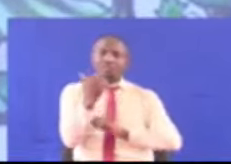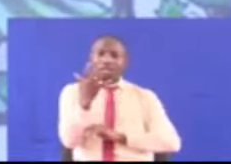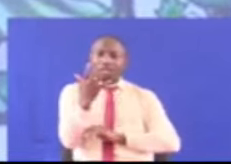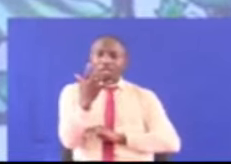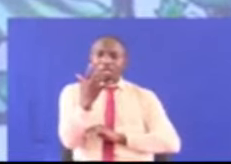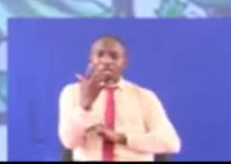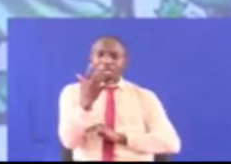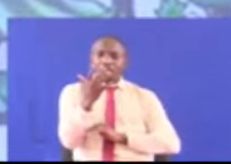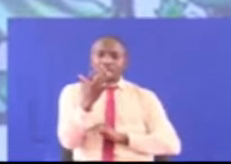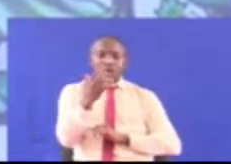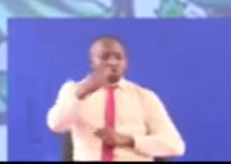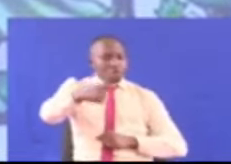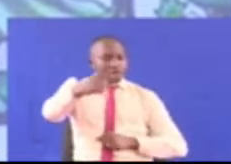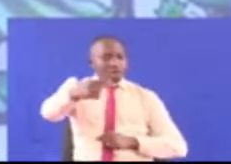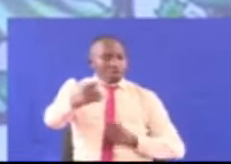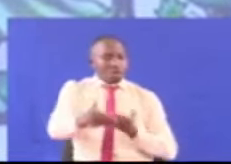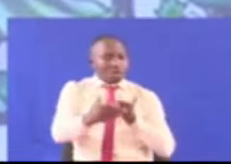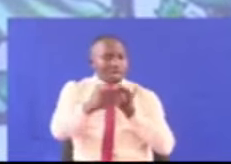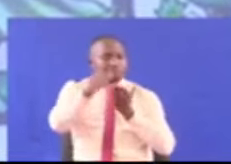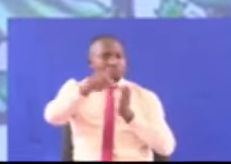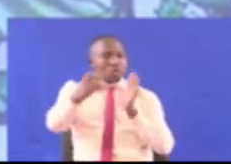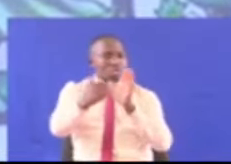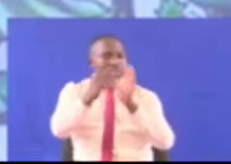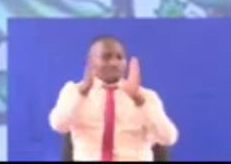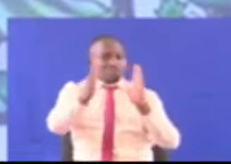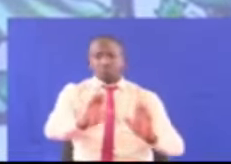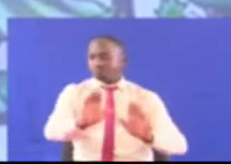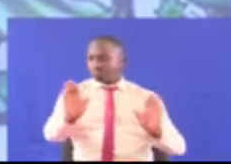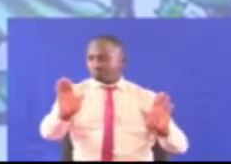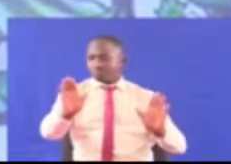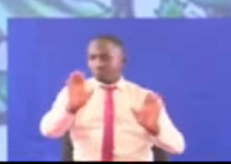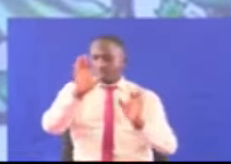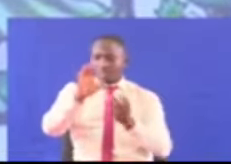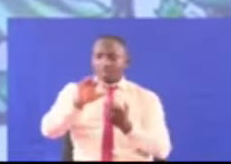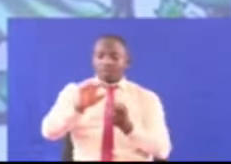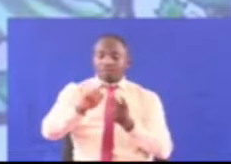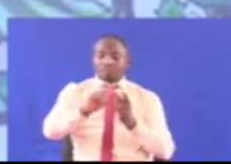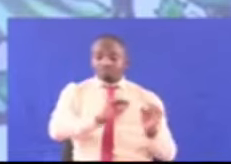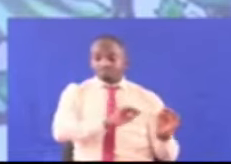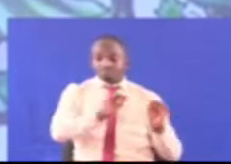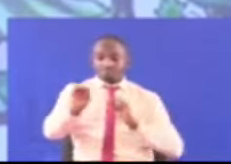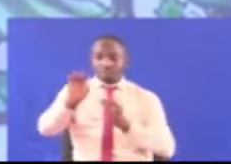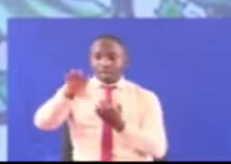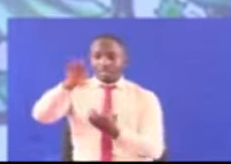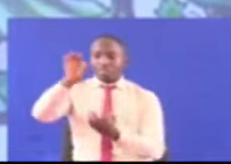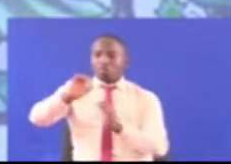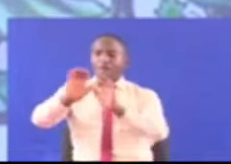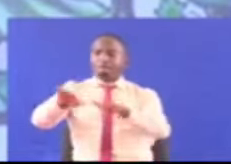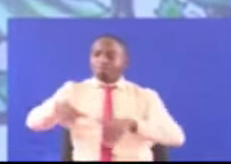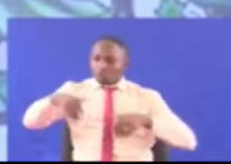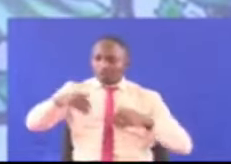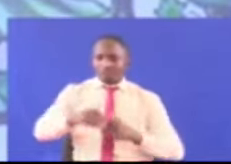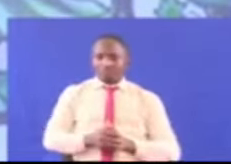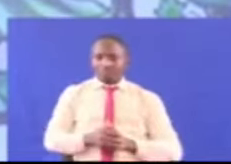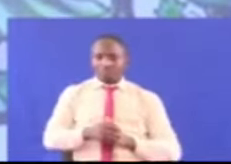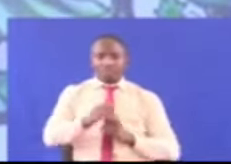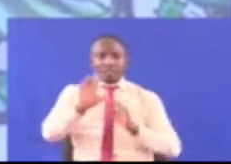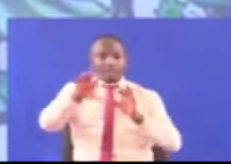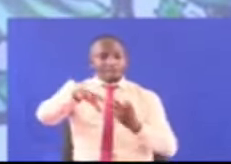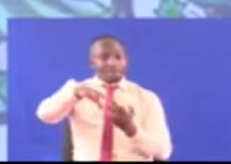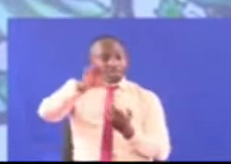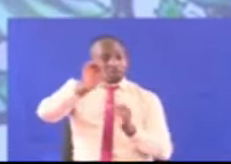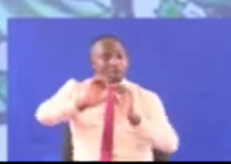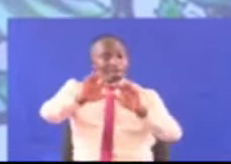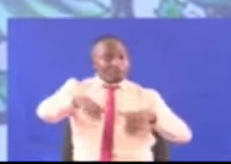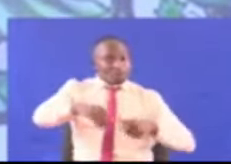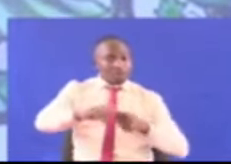2015 sikuendelea tena kuwa naibu mwanasheria mkuu wa serikali, nikateuliwa kuwa mbunge. Na baada ya kuteuliwa kuwa